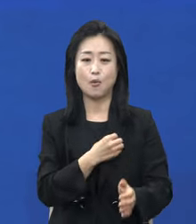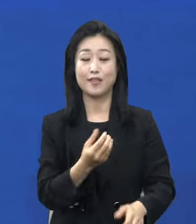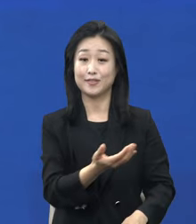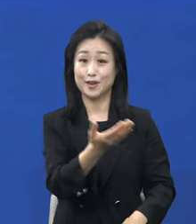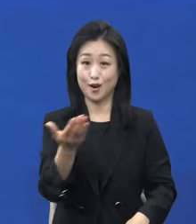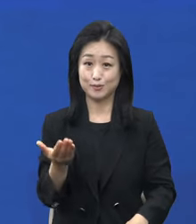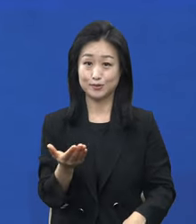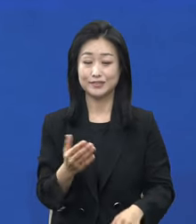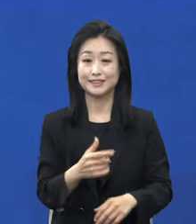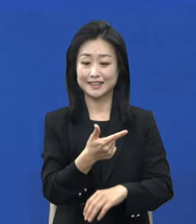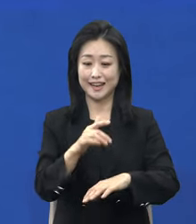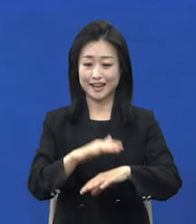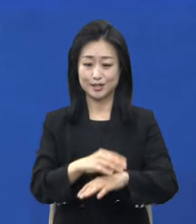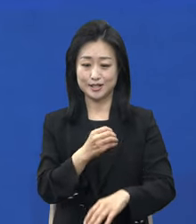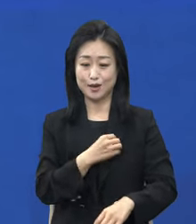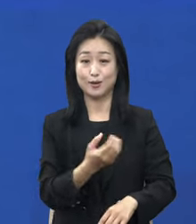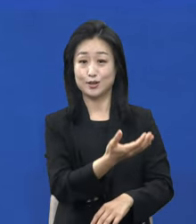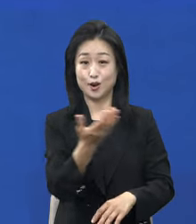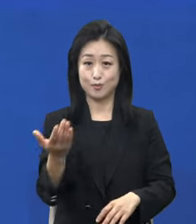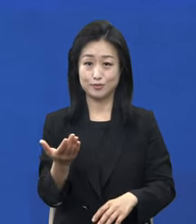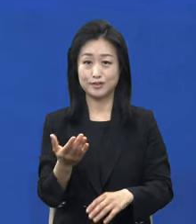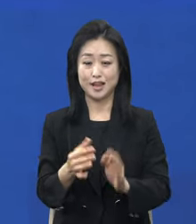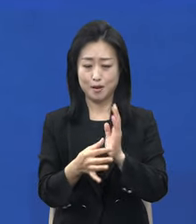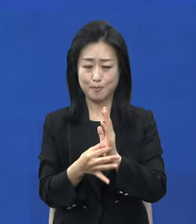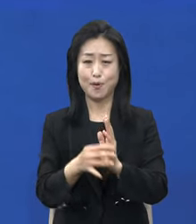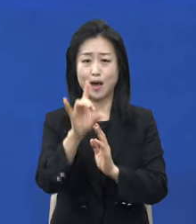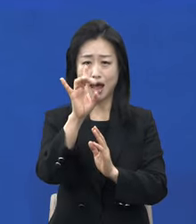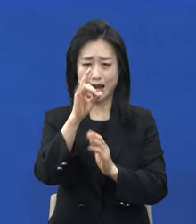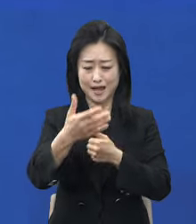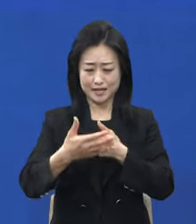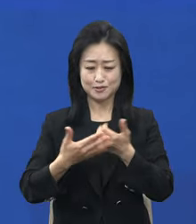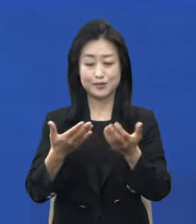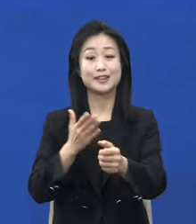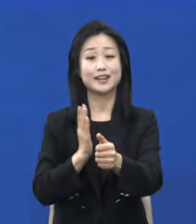대의원 동지 여러분들의 한 표가 필요합니다.